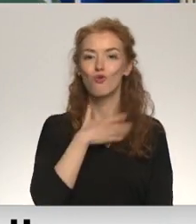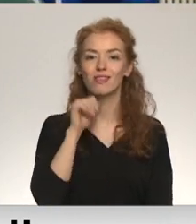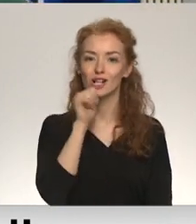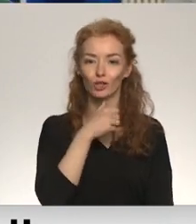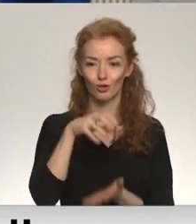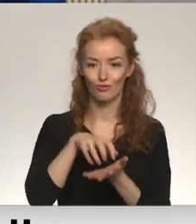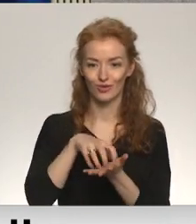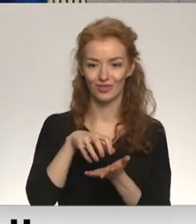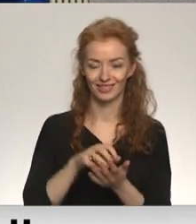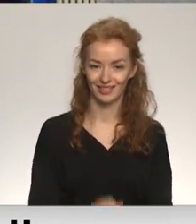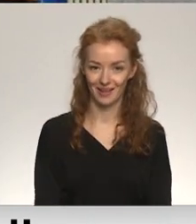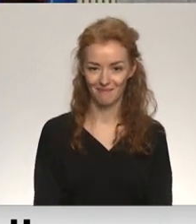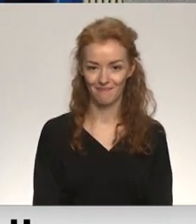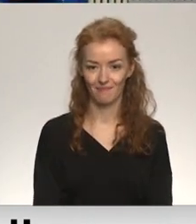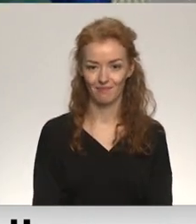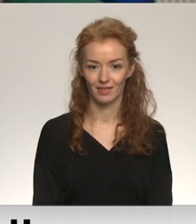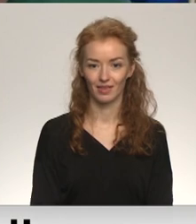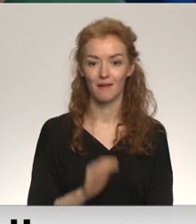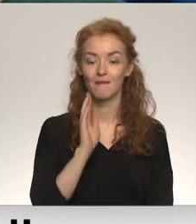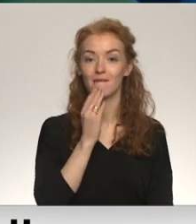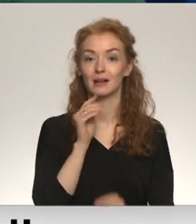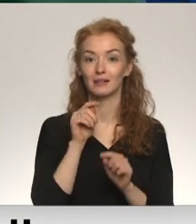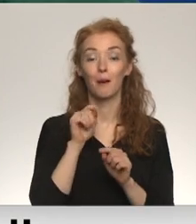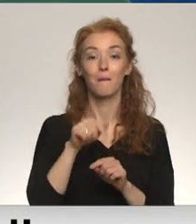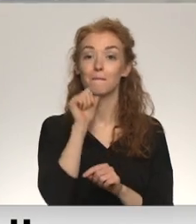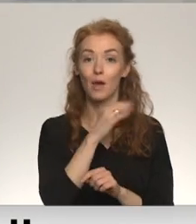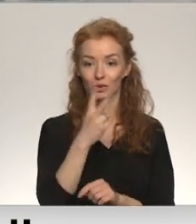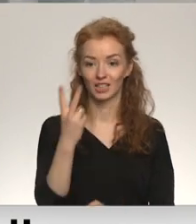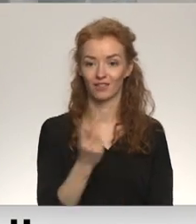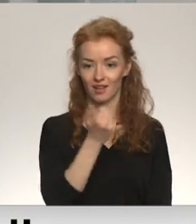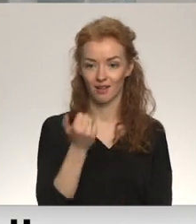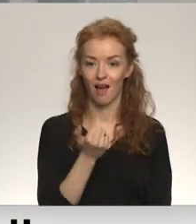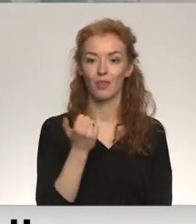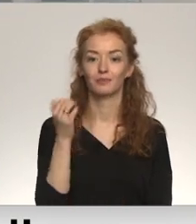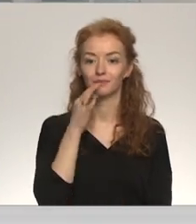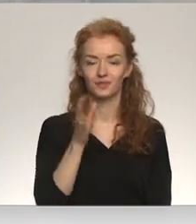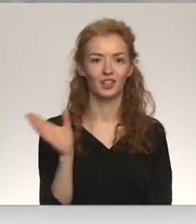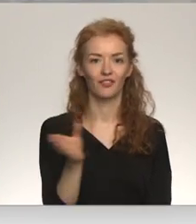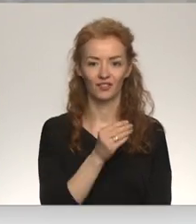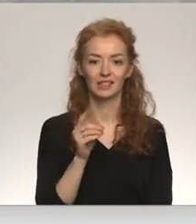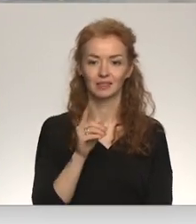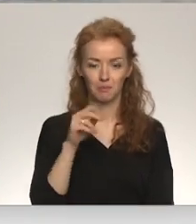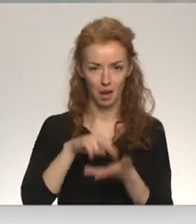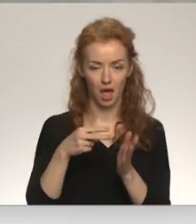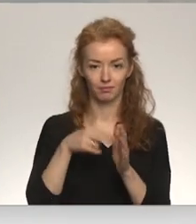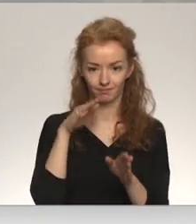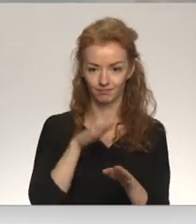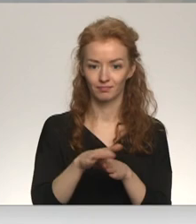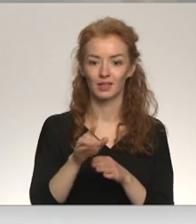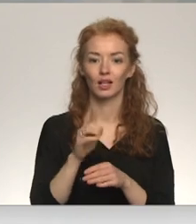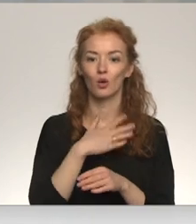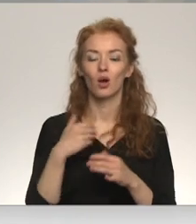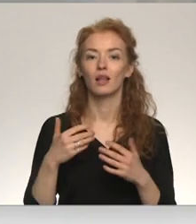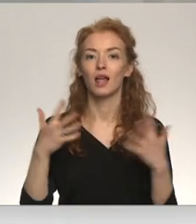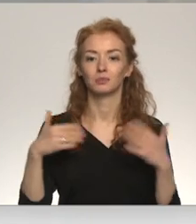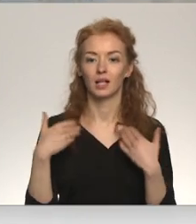ne? Viņam būs 2 gadi mājā. Viss ir pēc plāna, ir ļoti forši, kad ir atsaucība, kas ir